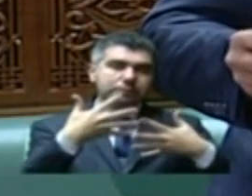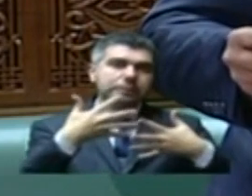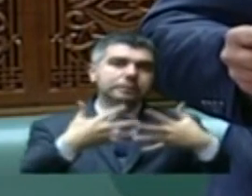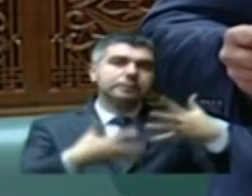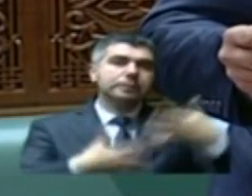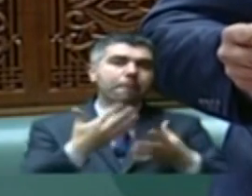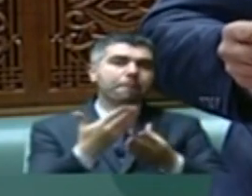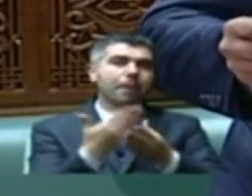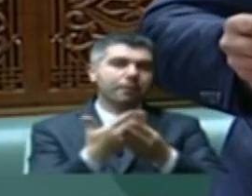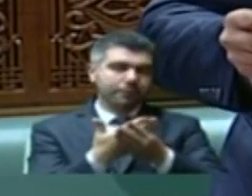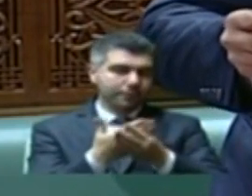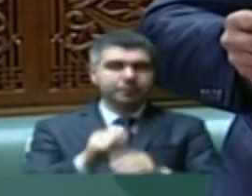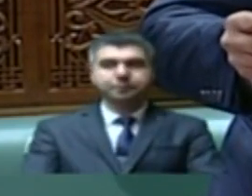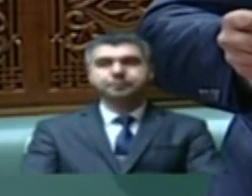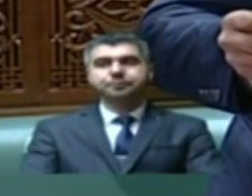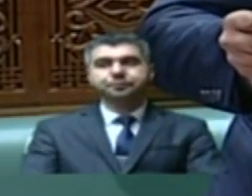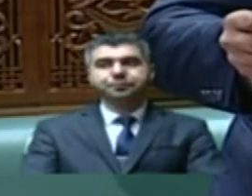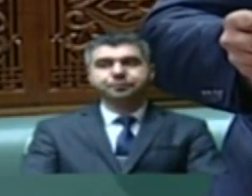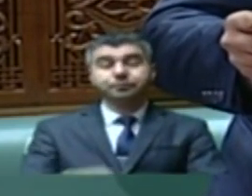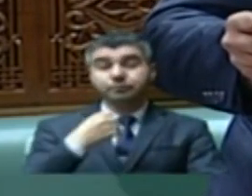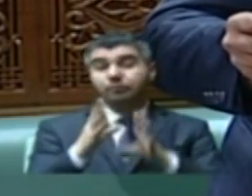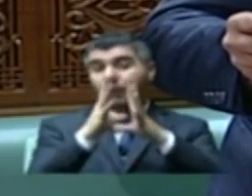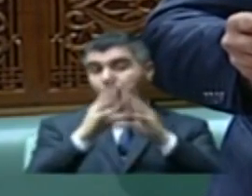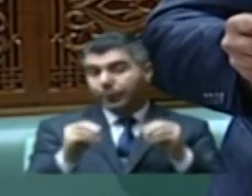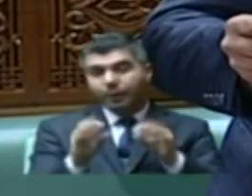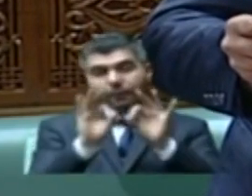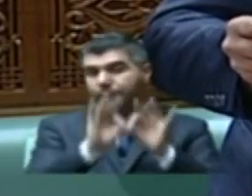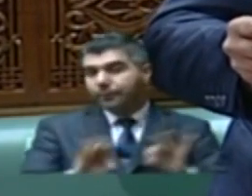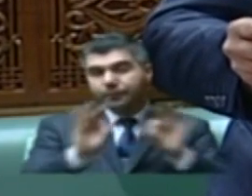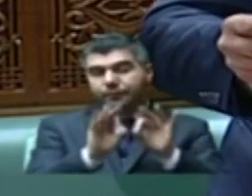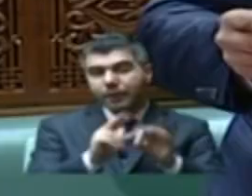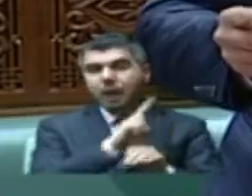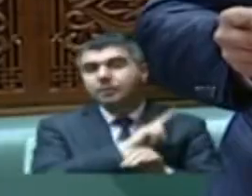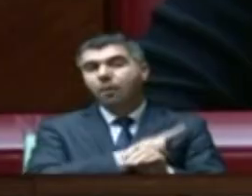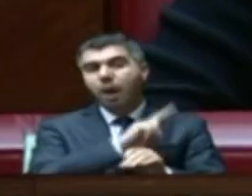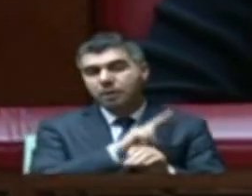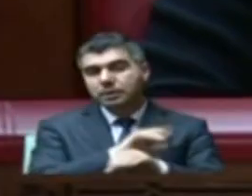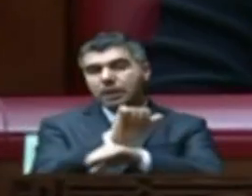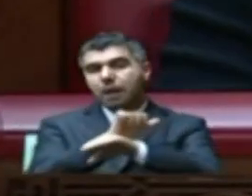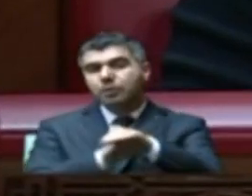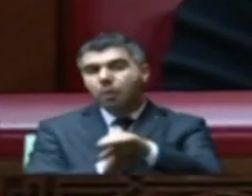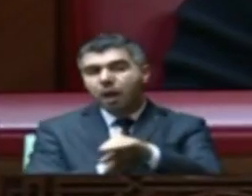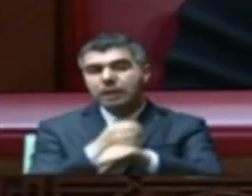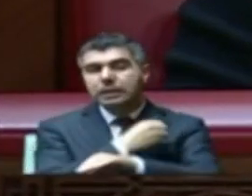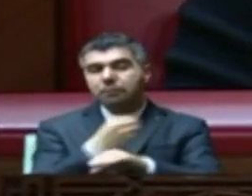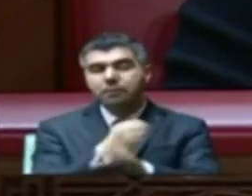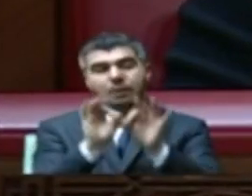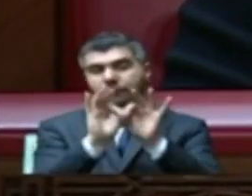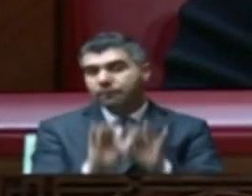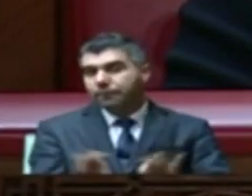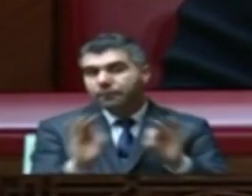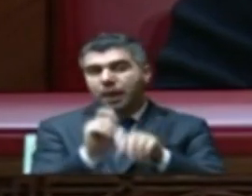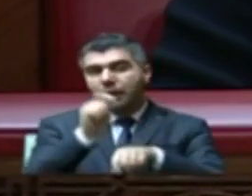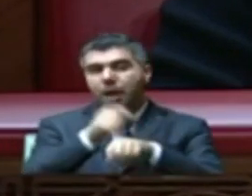والتعجيزية، غياب التغطية الصحية لفائدة الصناع التقليديين. كل هذه الأسباب أدت